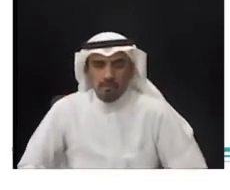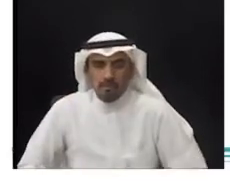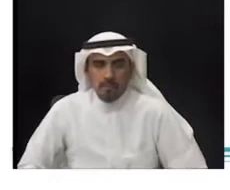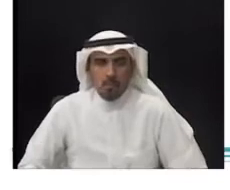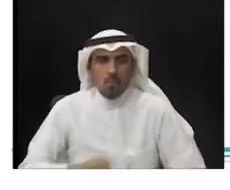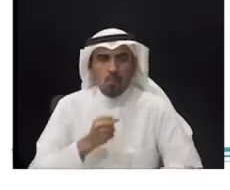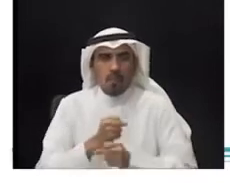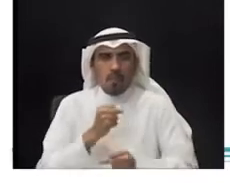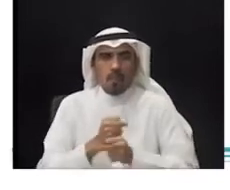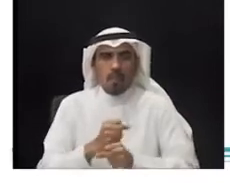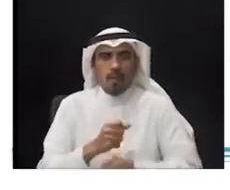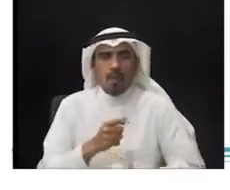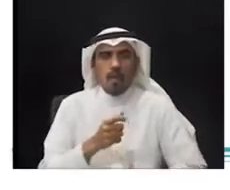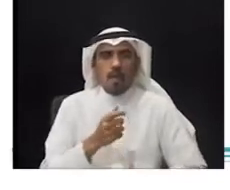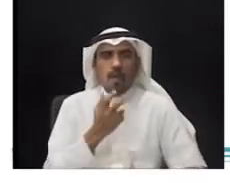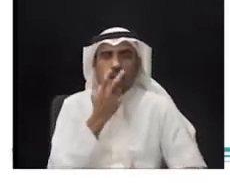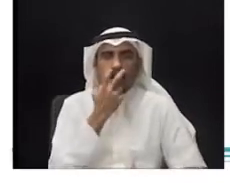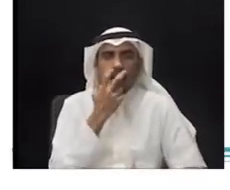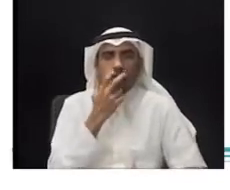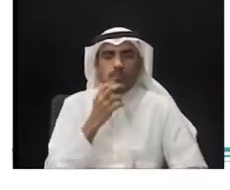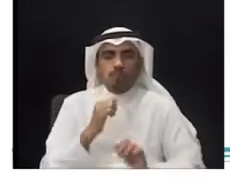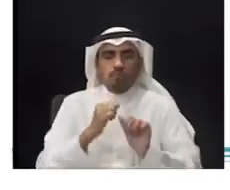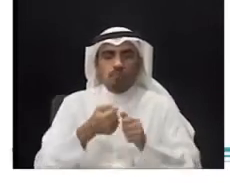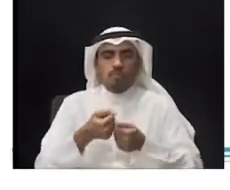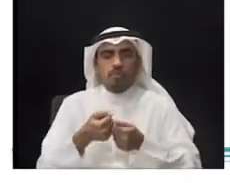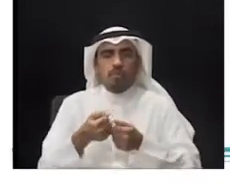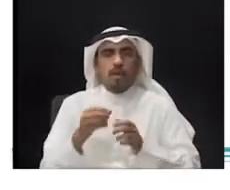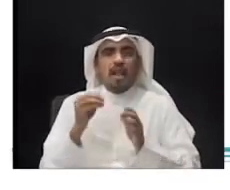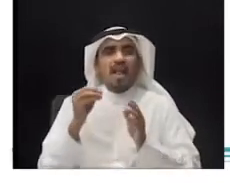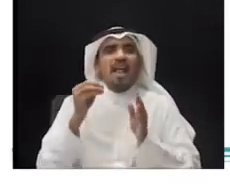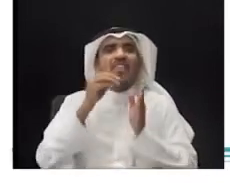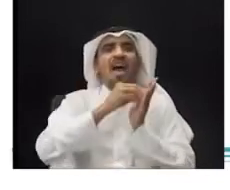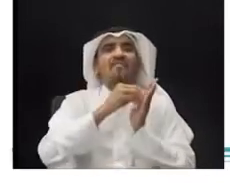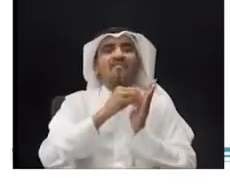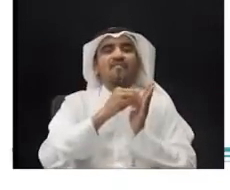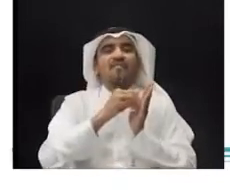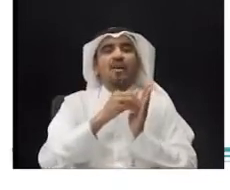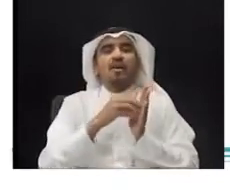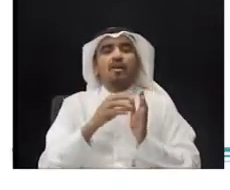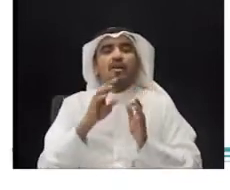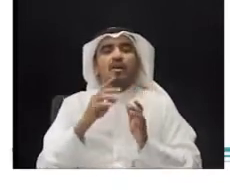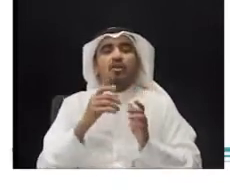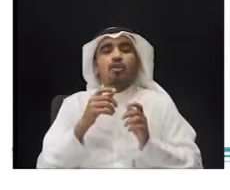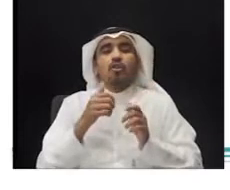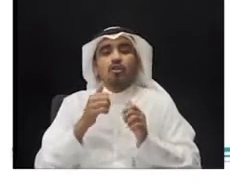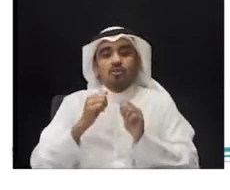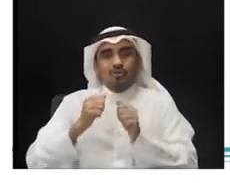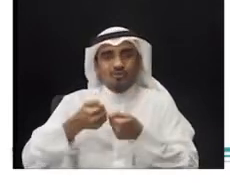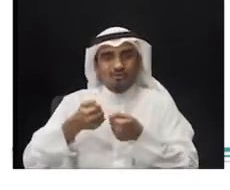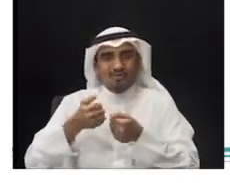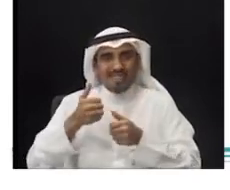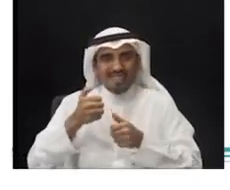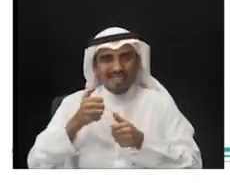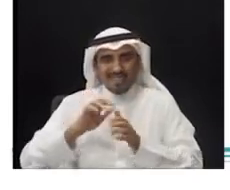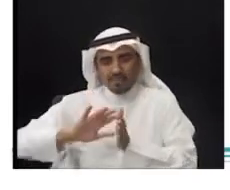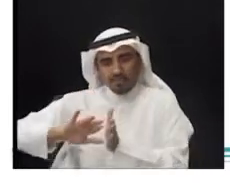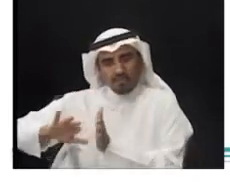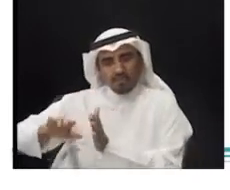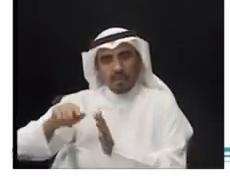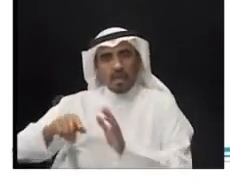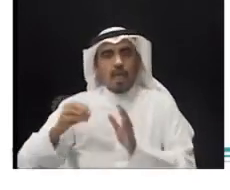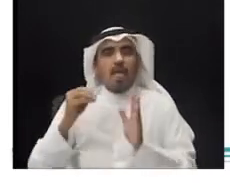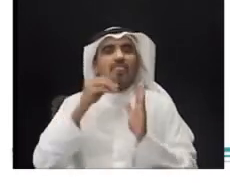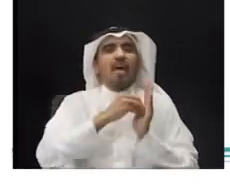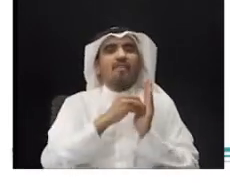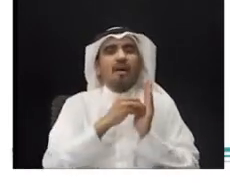الانطلاق. في الوظيفة النحوية الجر بالإضافة، أخذنا في الوحدة الرابعة الجر بحروف الجر، وهنا